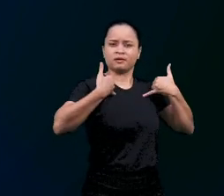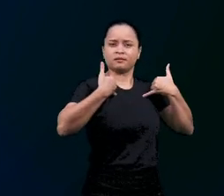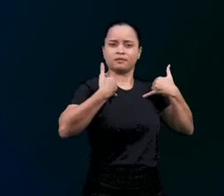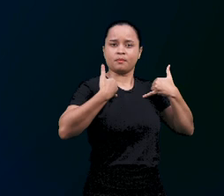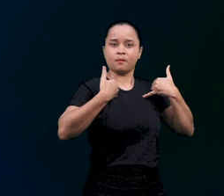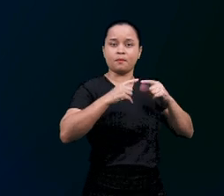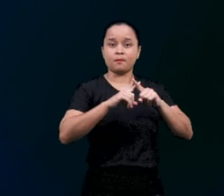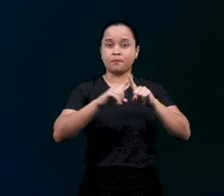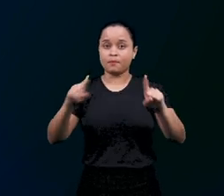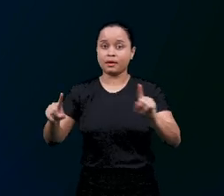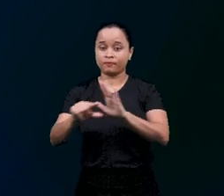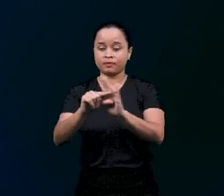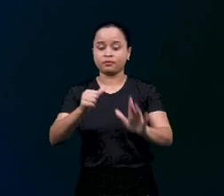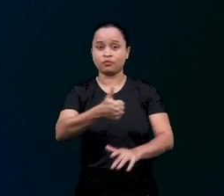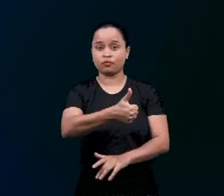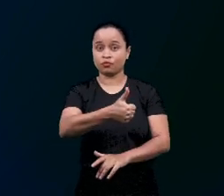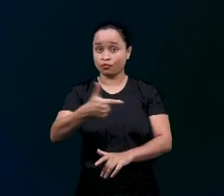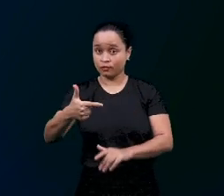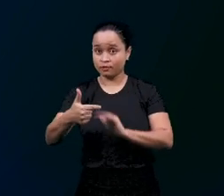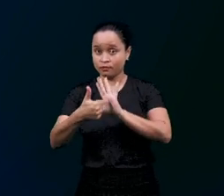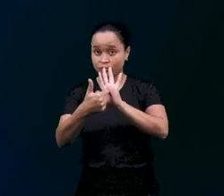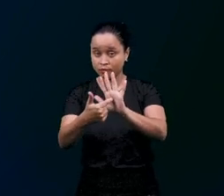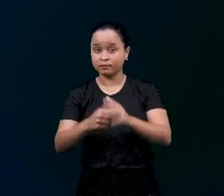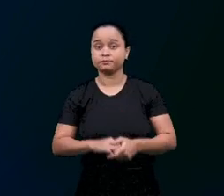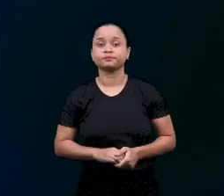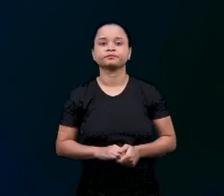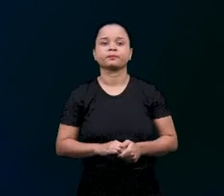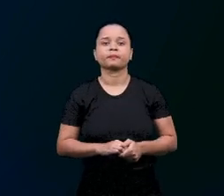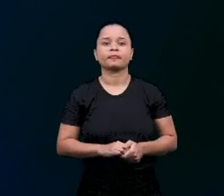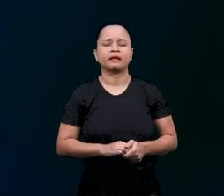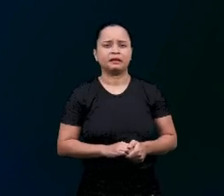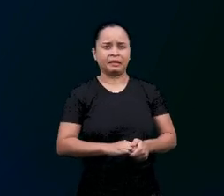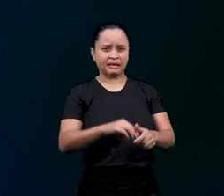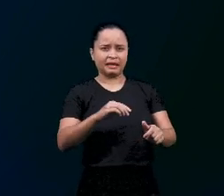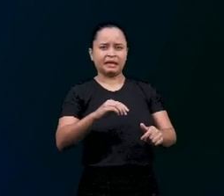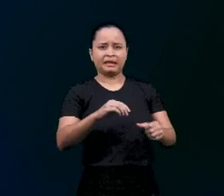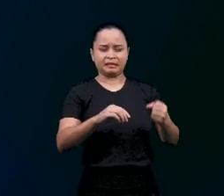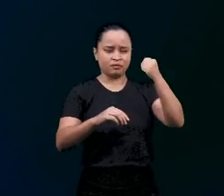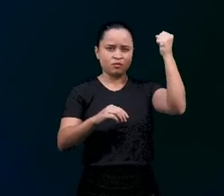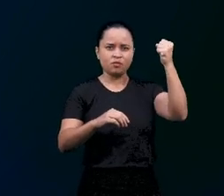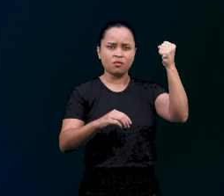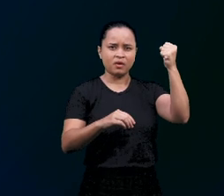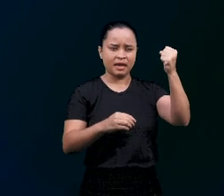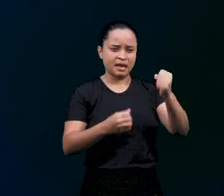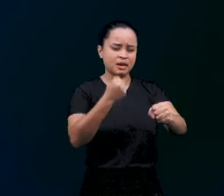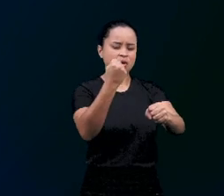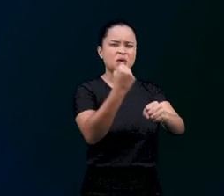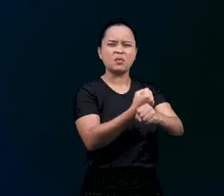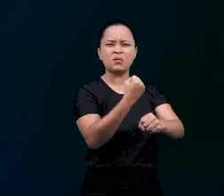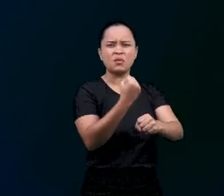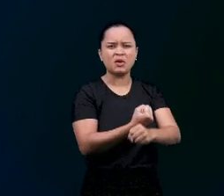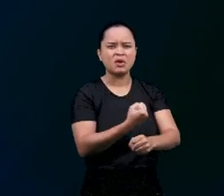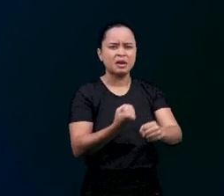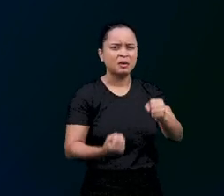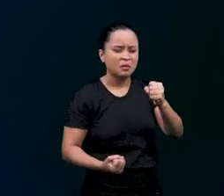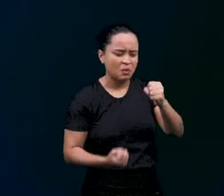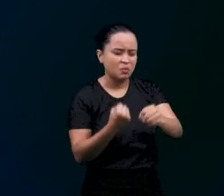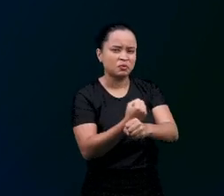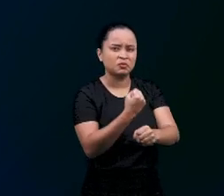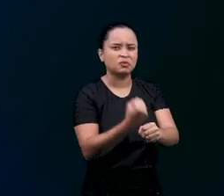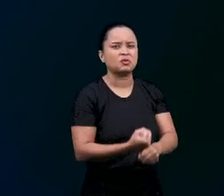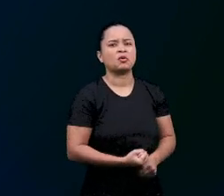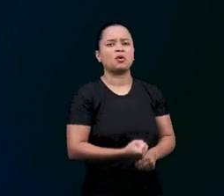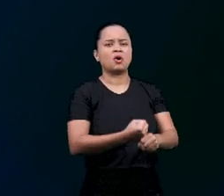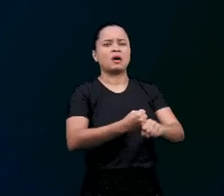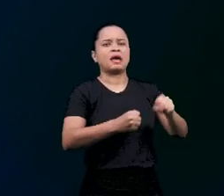vanité. Au verset 12, Saül, il érige un monument pour soi. Il voulait l'adoration, l'honneur, la gloire,